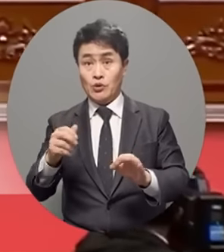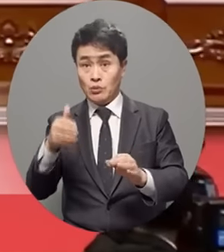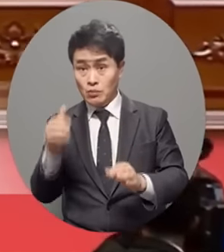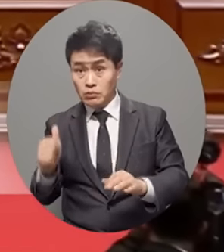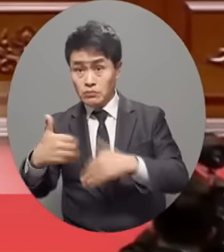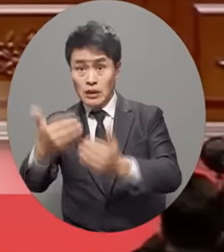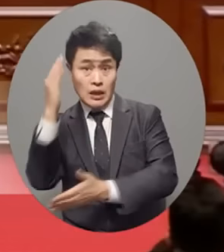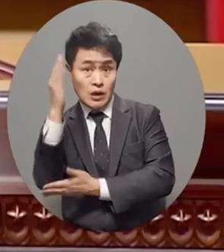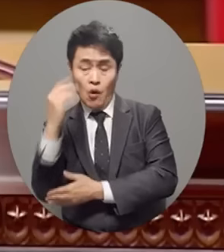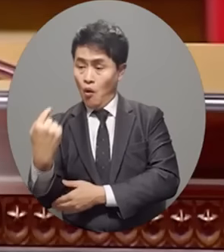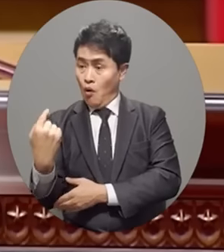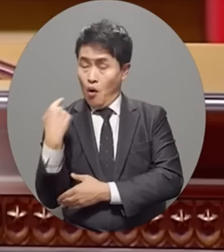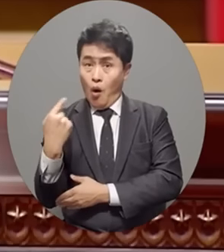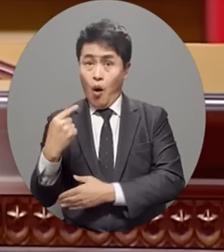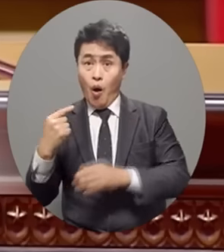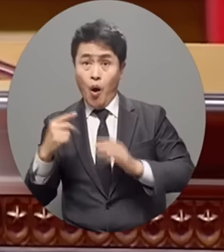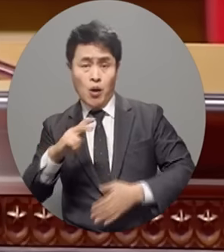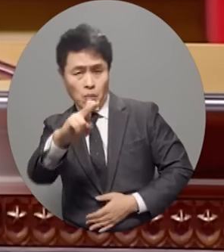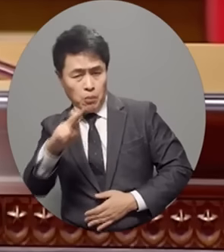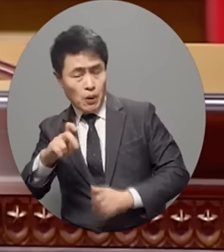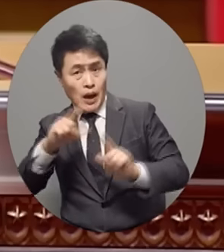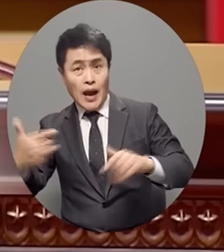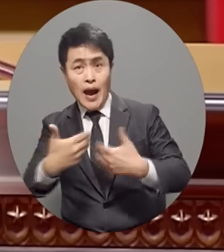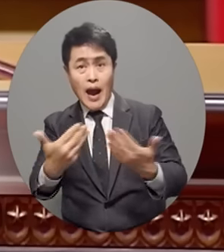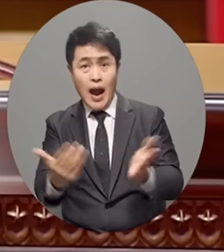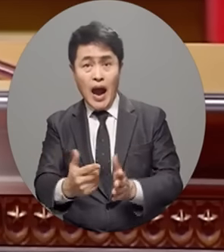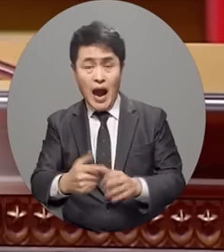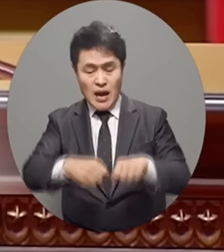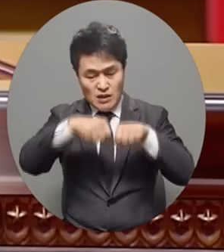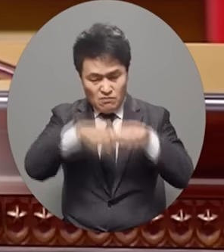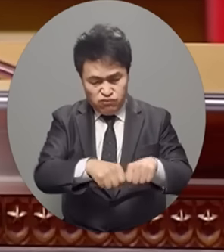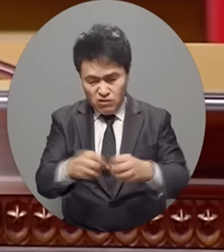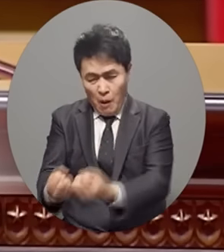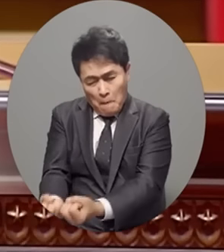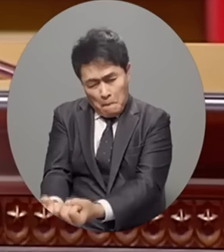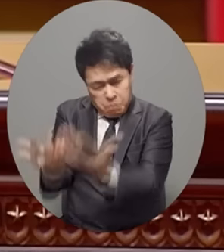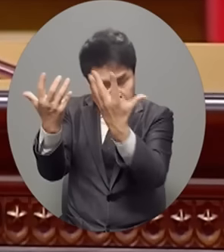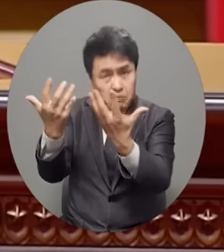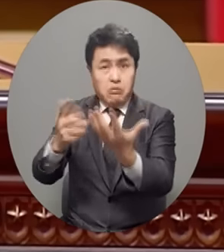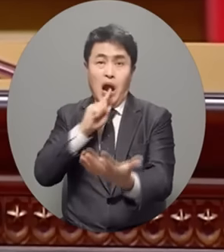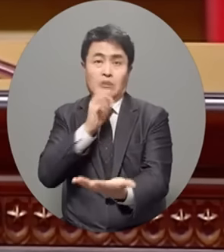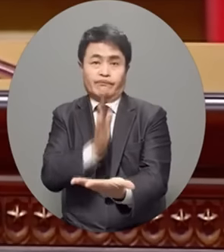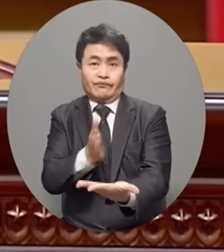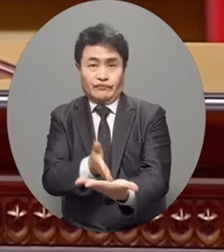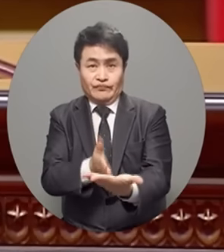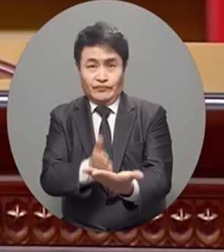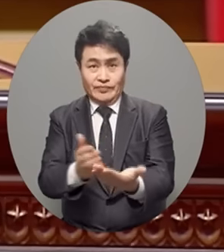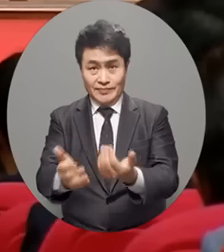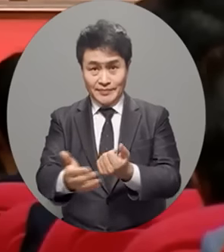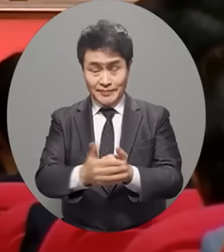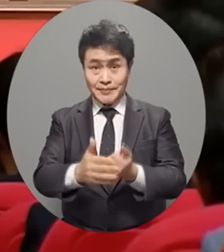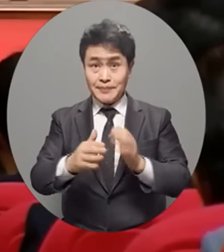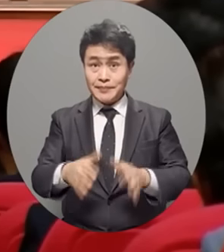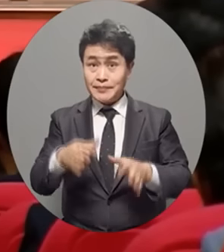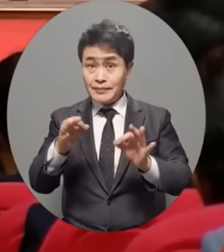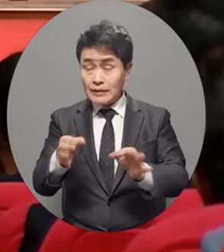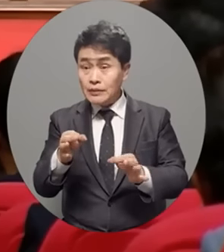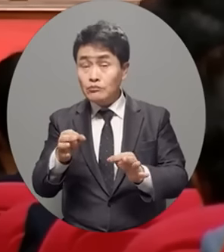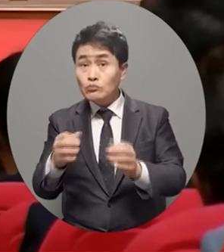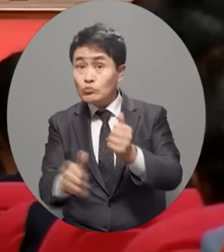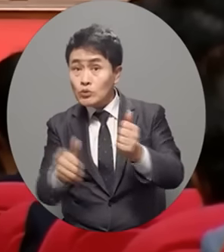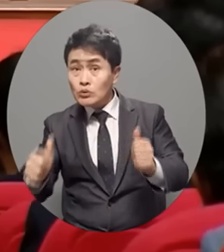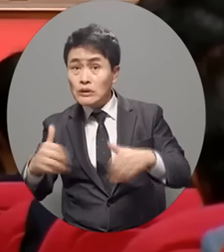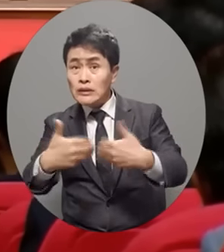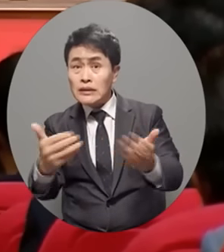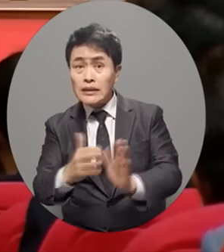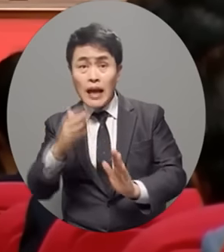내고 어제는 포사격을 한 게 아니라 발파용 폭약을 터뜨린 것이라고 주장했습니다. 김 부부장은 우리